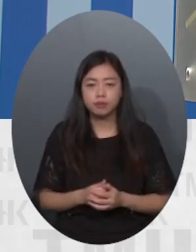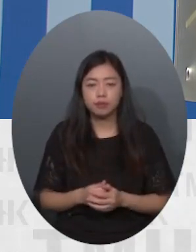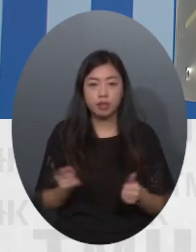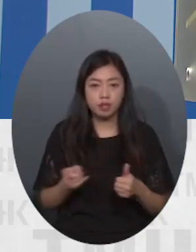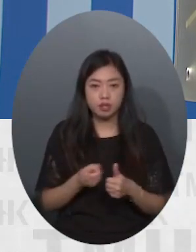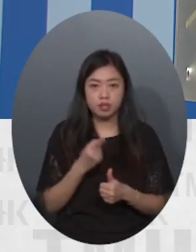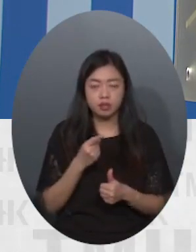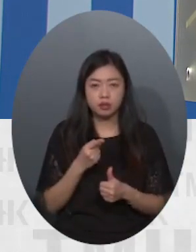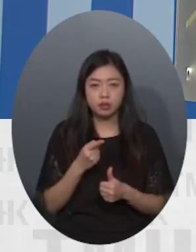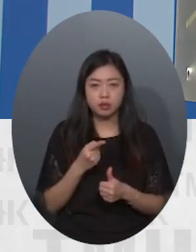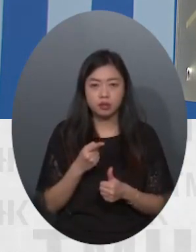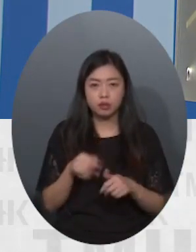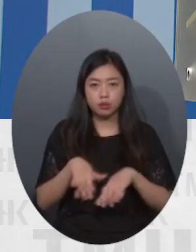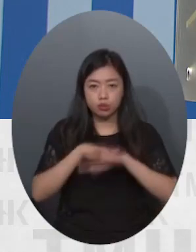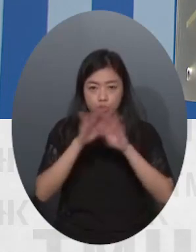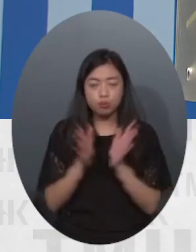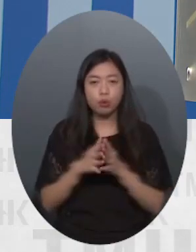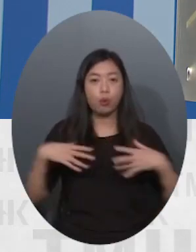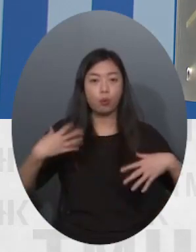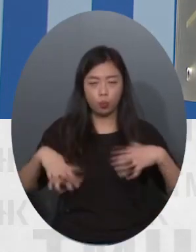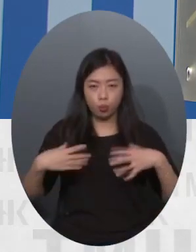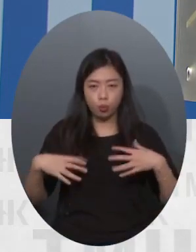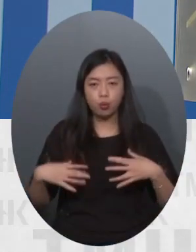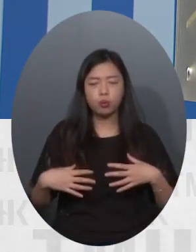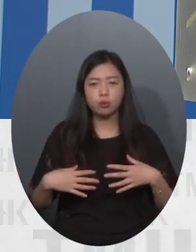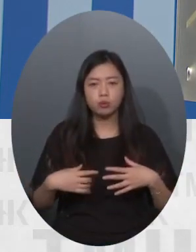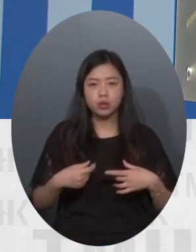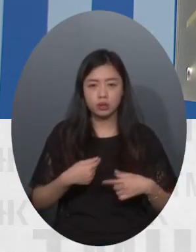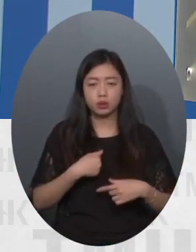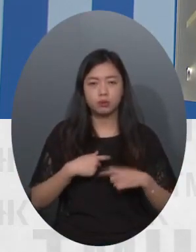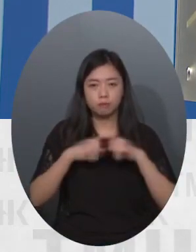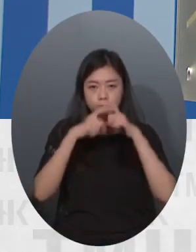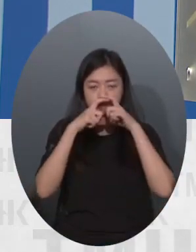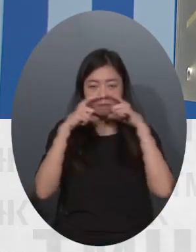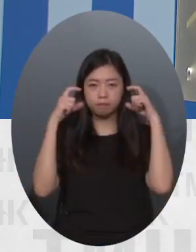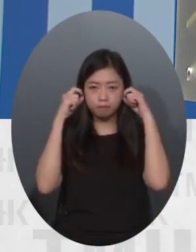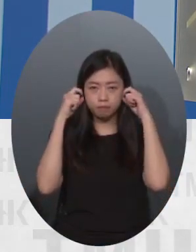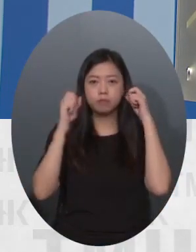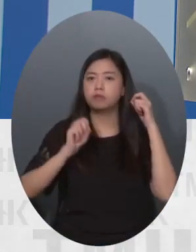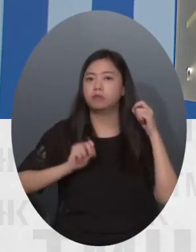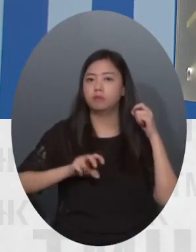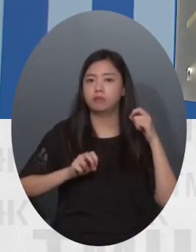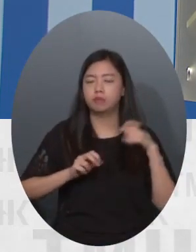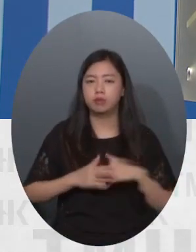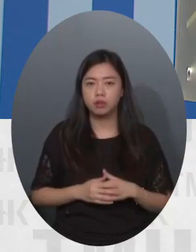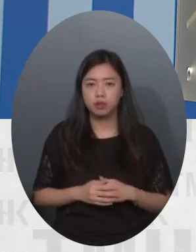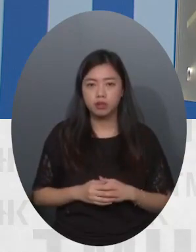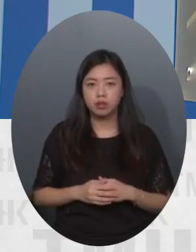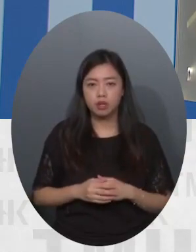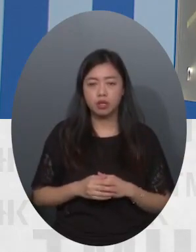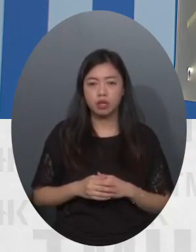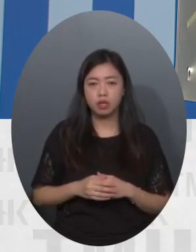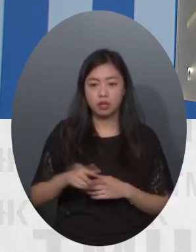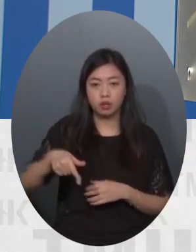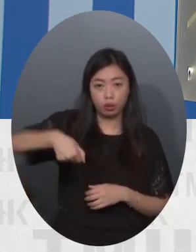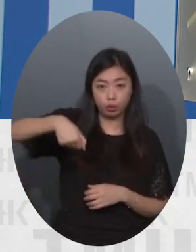首先，在整個會議期間，各位必須全程戴上口罩。在剛才派給大家的環保袋